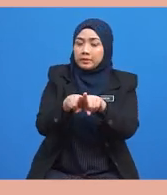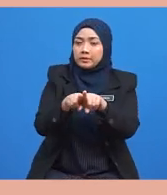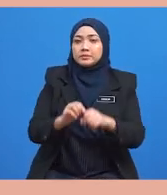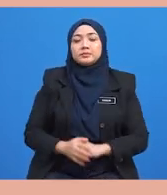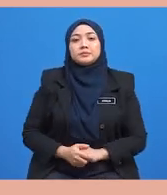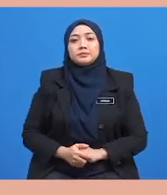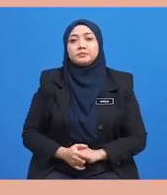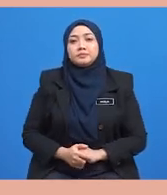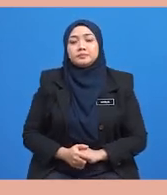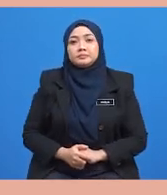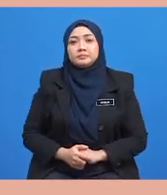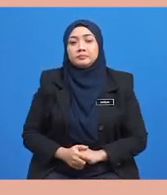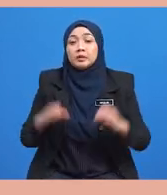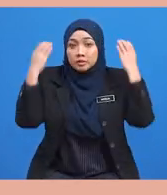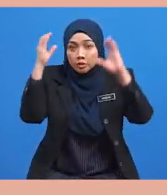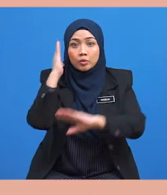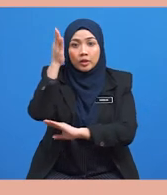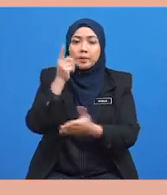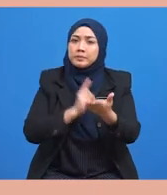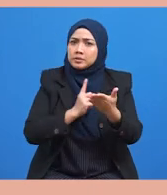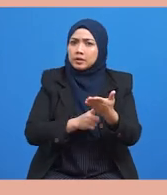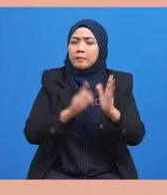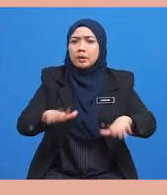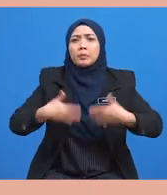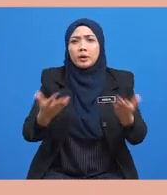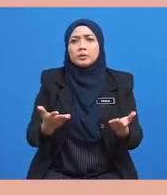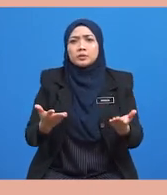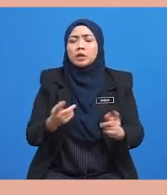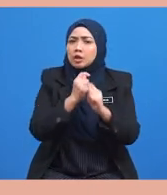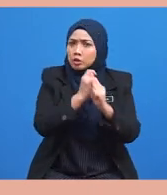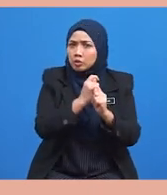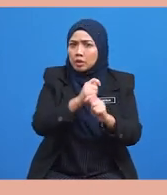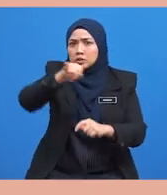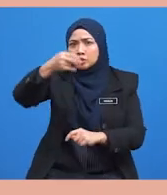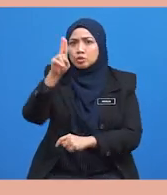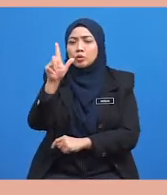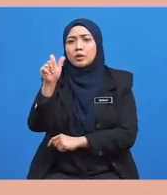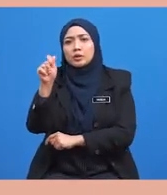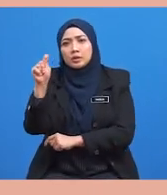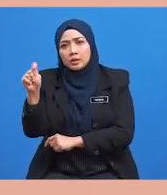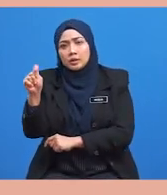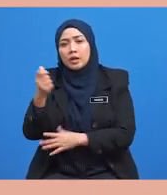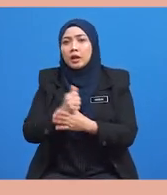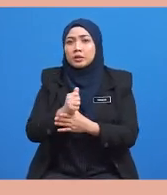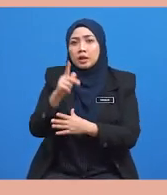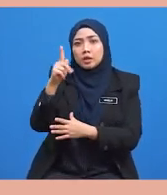Seterusnya, cikgu akan bincangkan bagaimana untuk menentukan julat antara kuartil bagi set data